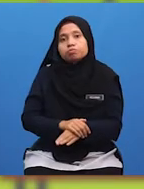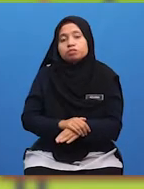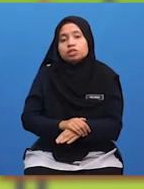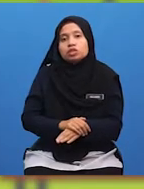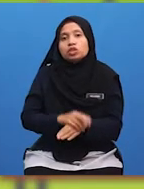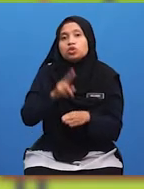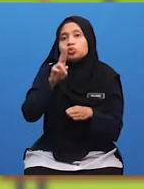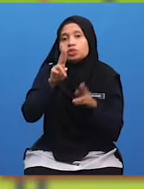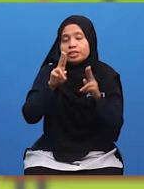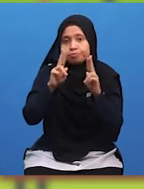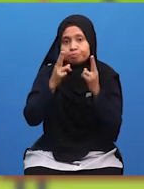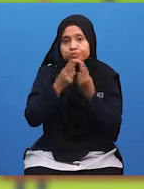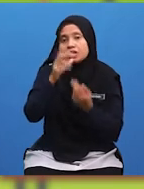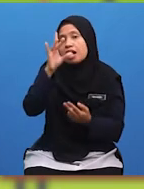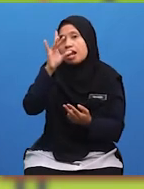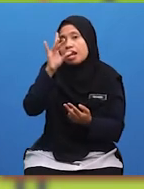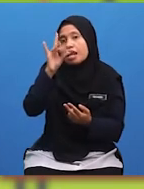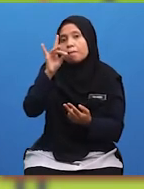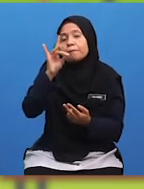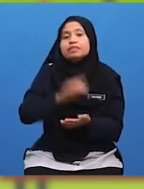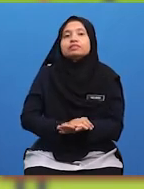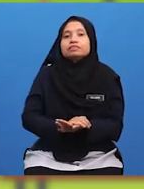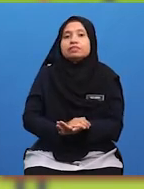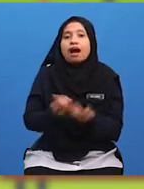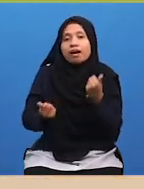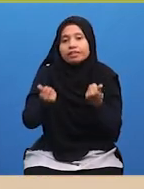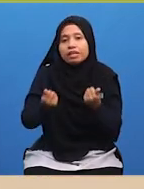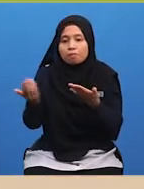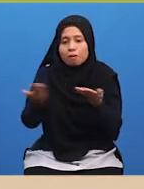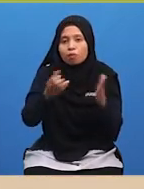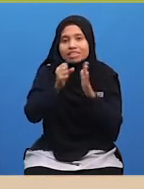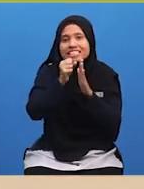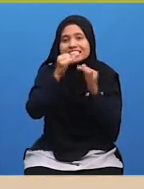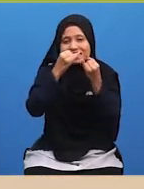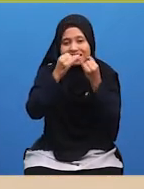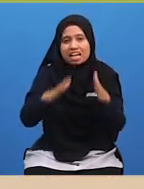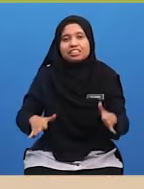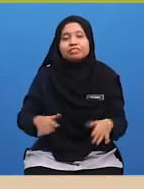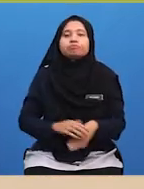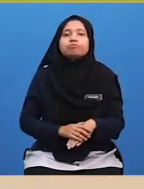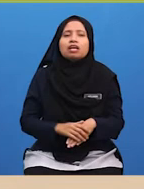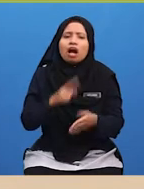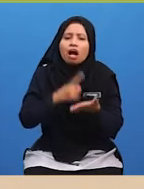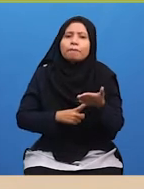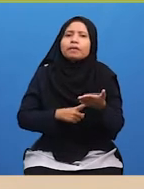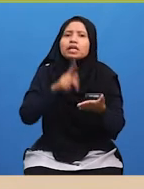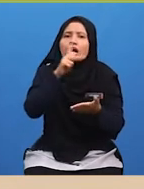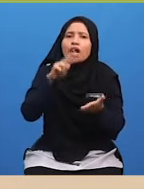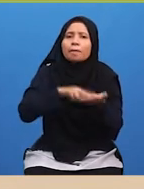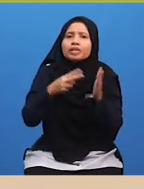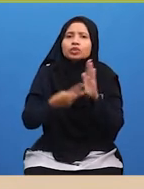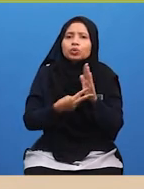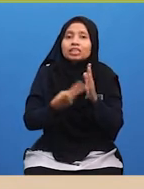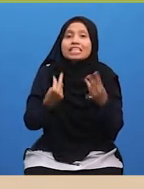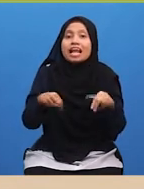unit 8, Adil Membawa Sejahtera. Murid-murid, apakah maksud nilai